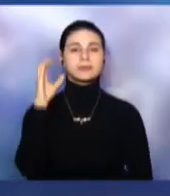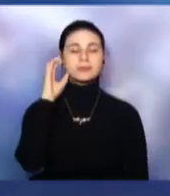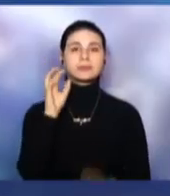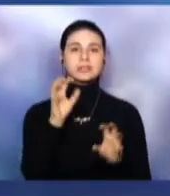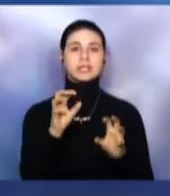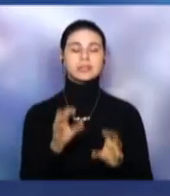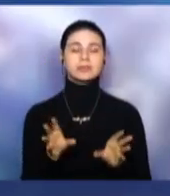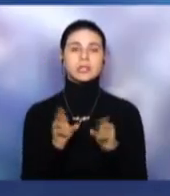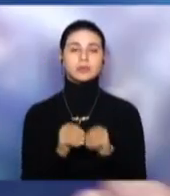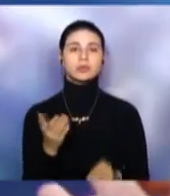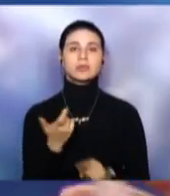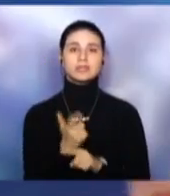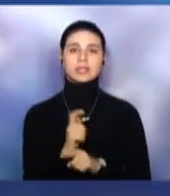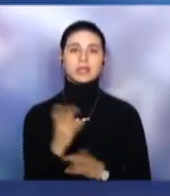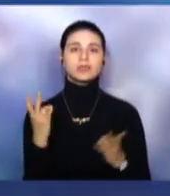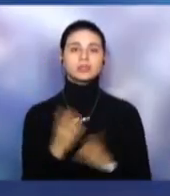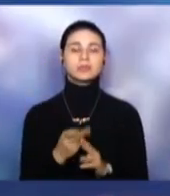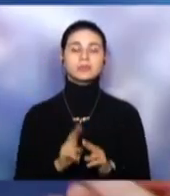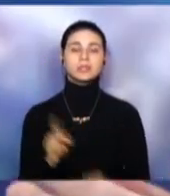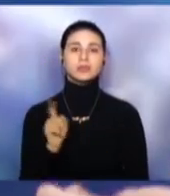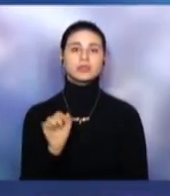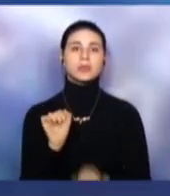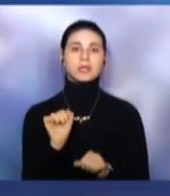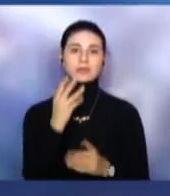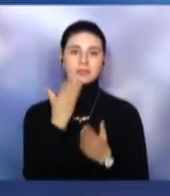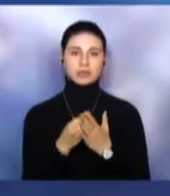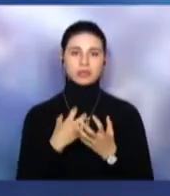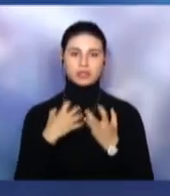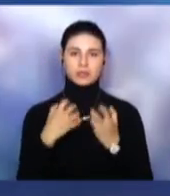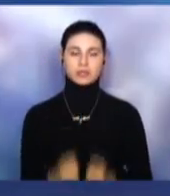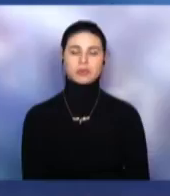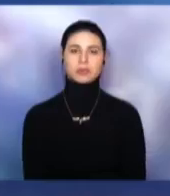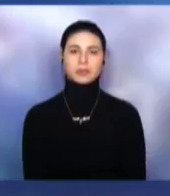წესების ერთობლიობა, რომელიც ძალიან გვჭირდება იმისათვის, რომ დავიცოთ საკუთარი ჯანმრთელობა.